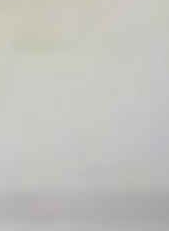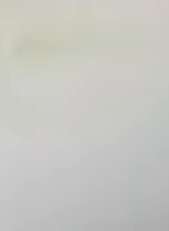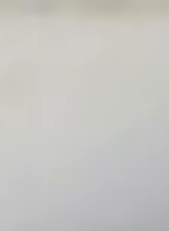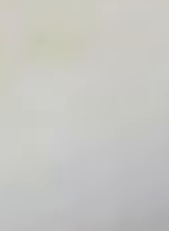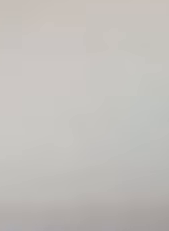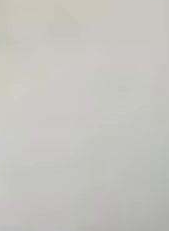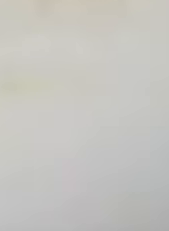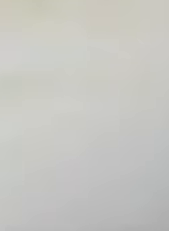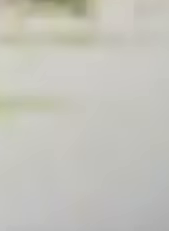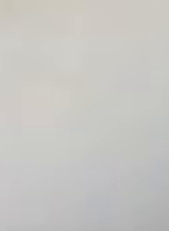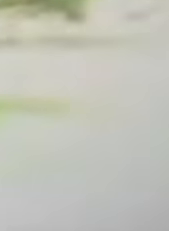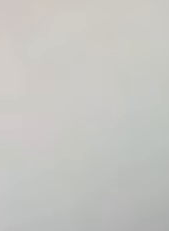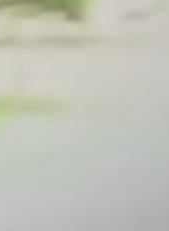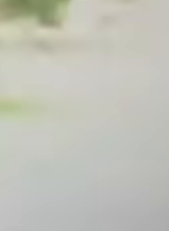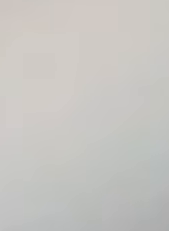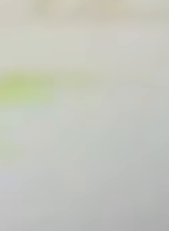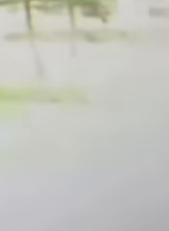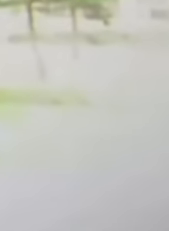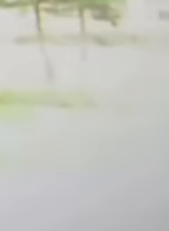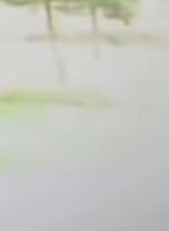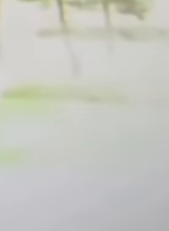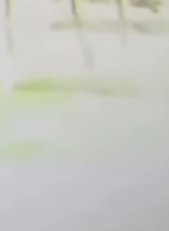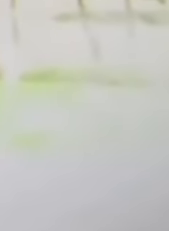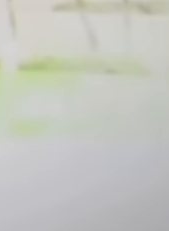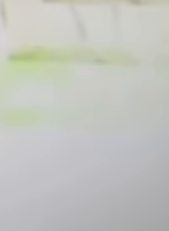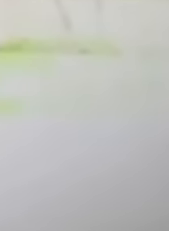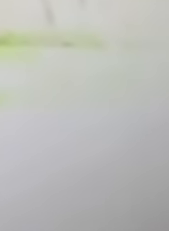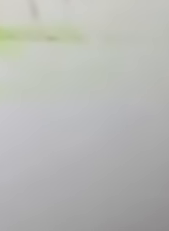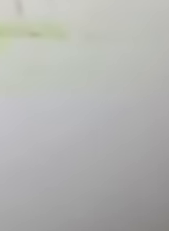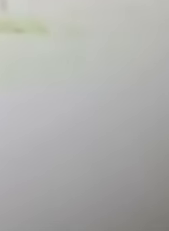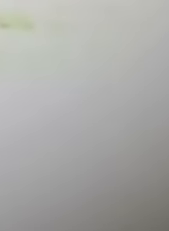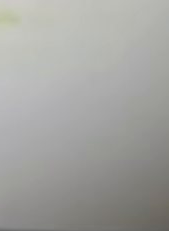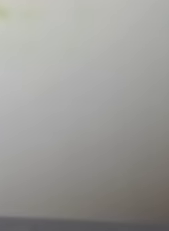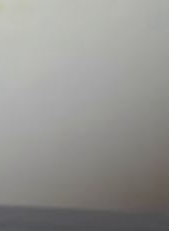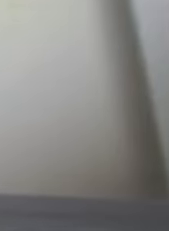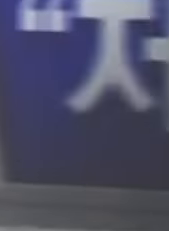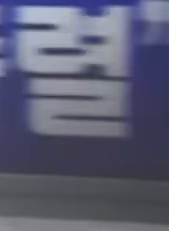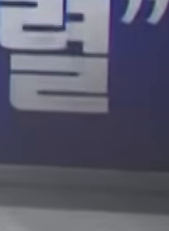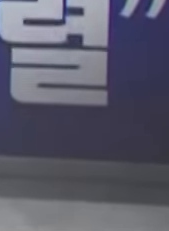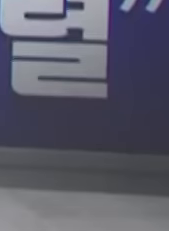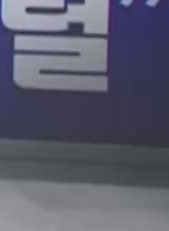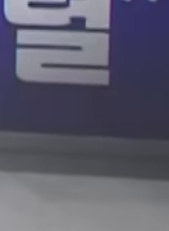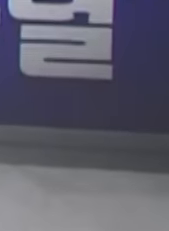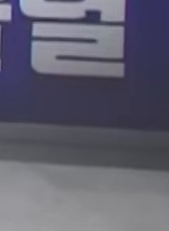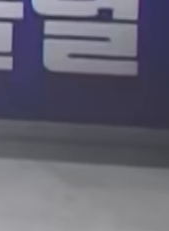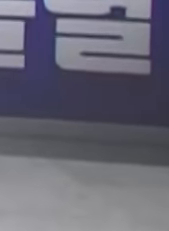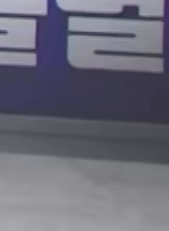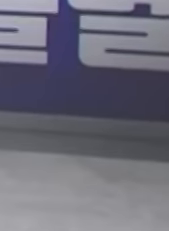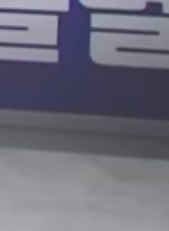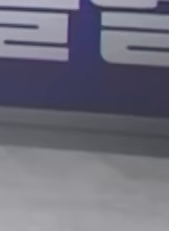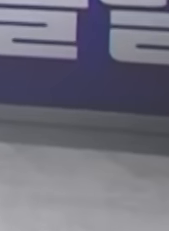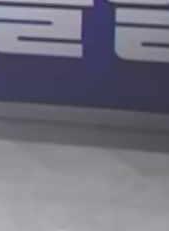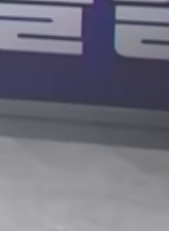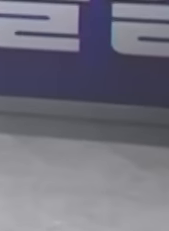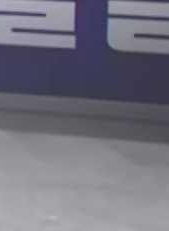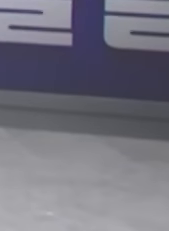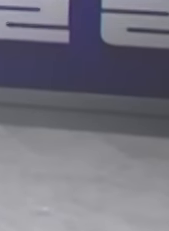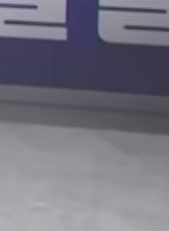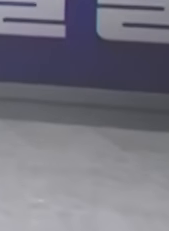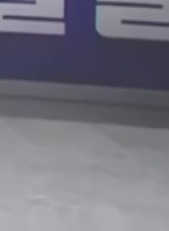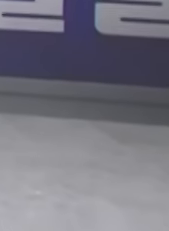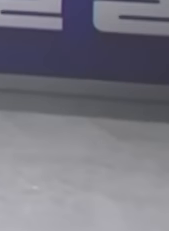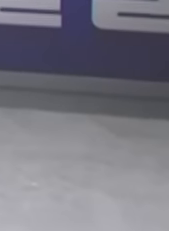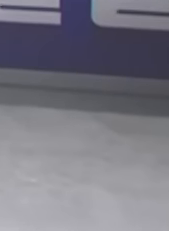총선 빅매치 D-1 드디어 하루 남았습니다. 내일입니다. 오늘의 빅매치는요. 한동훈 비대위원장의